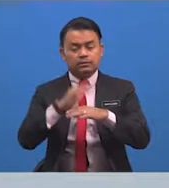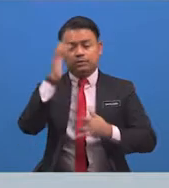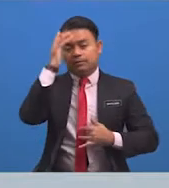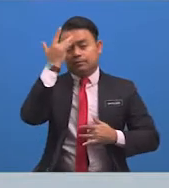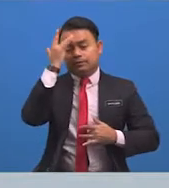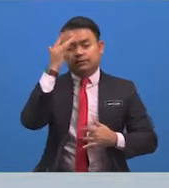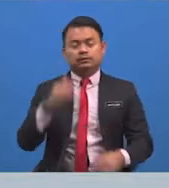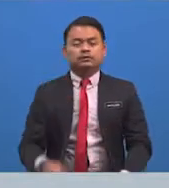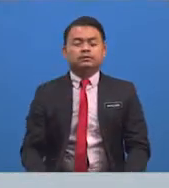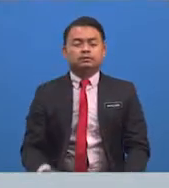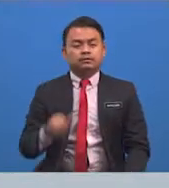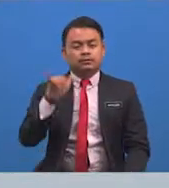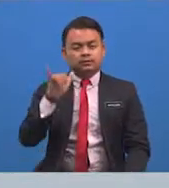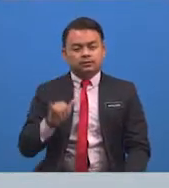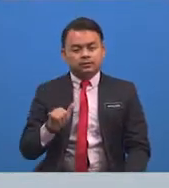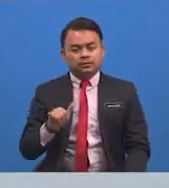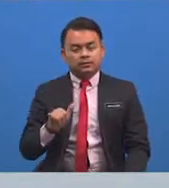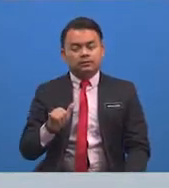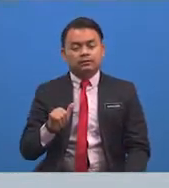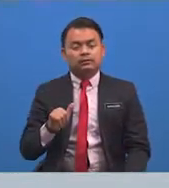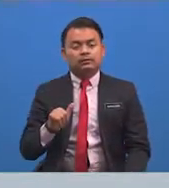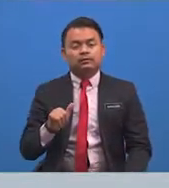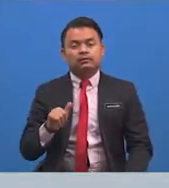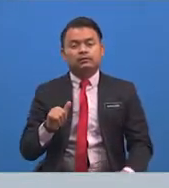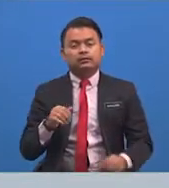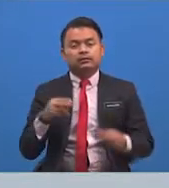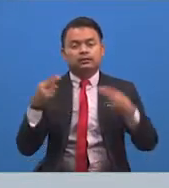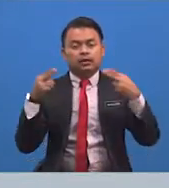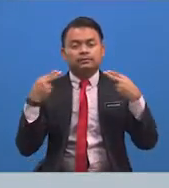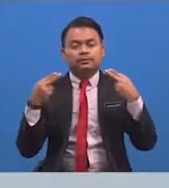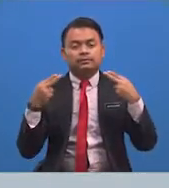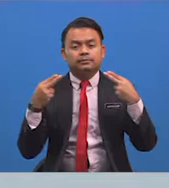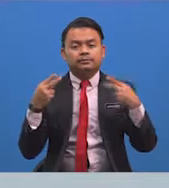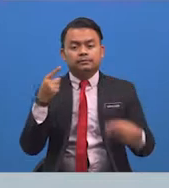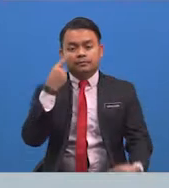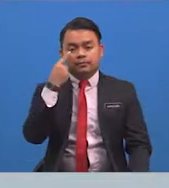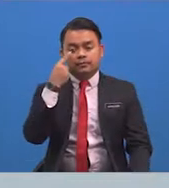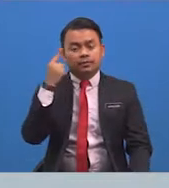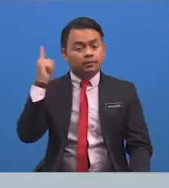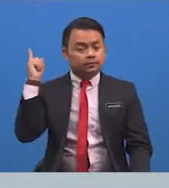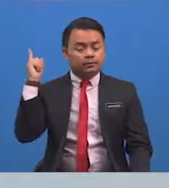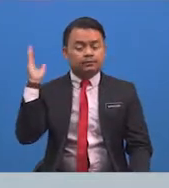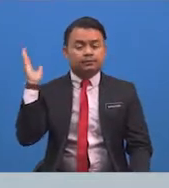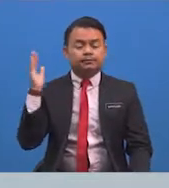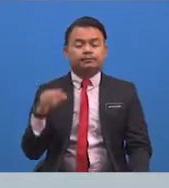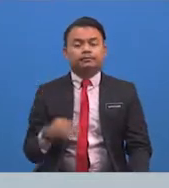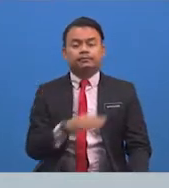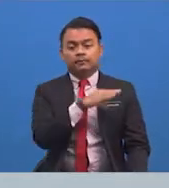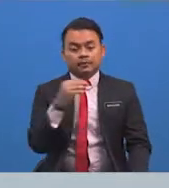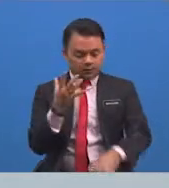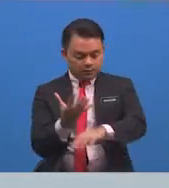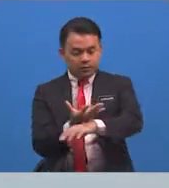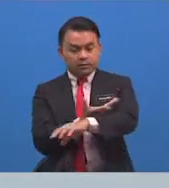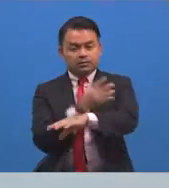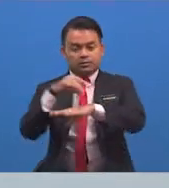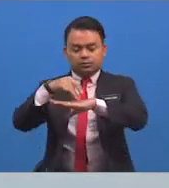yang berkaitan dengan haba seperti katarak, dan kanser kulit.